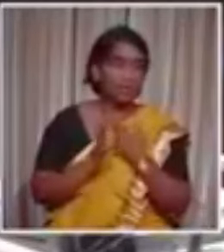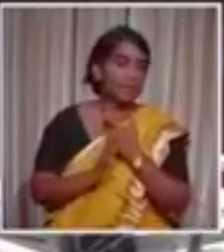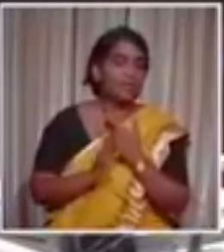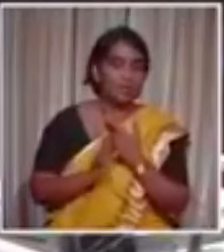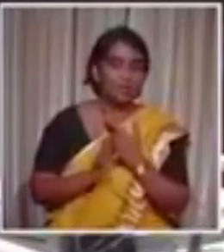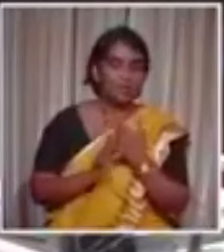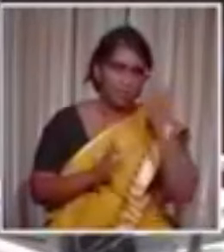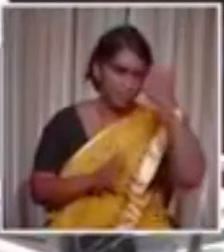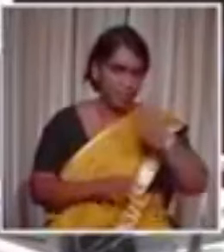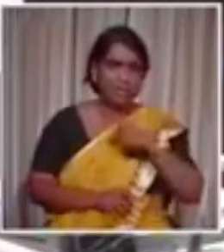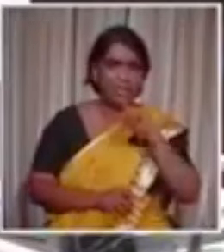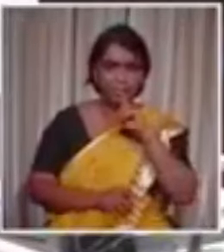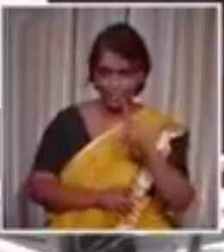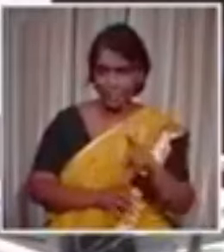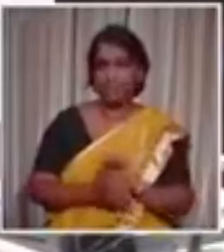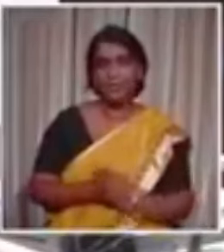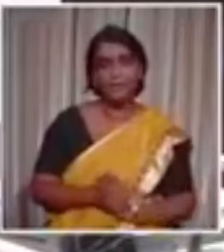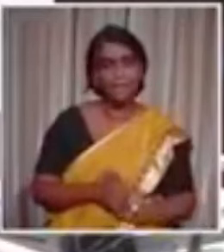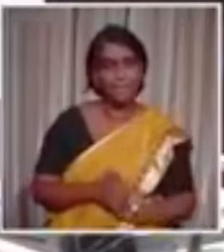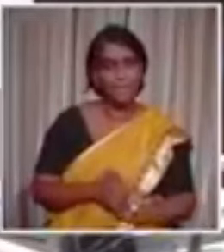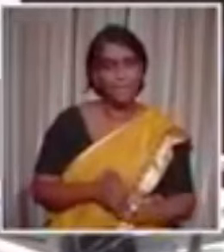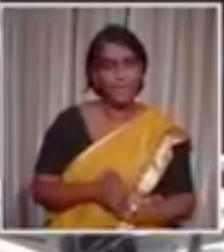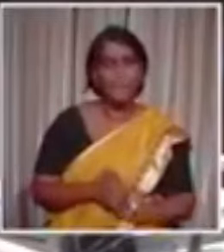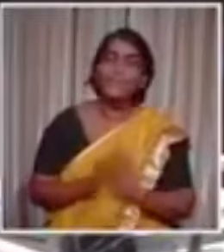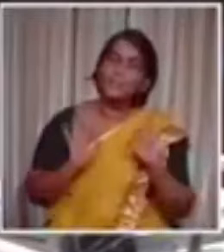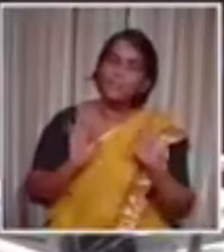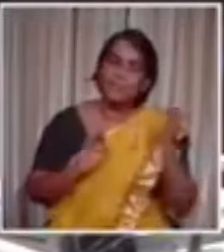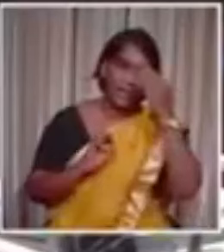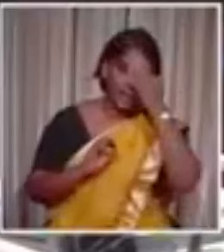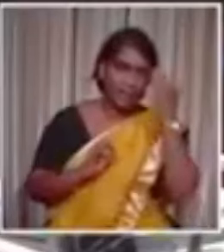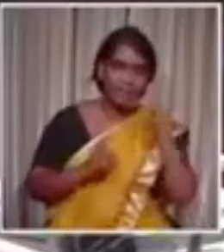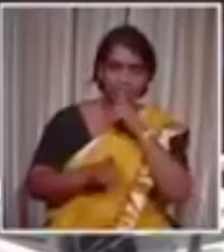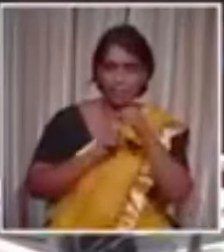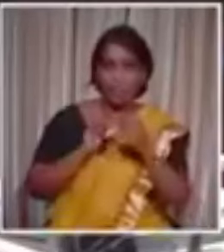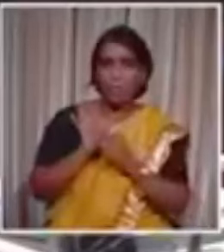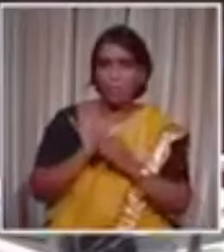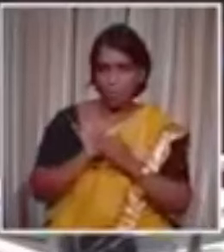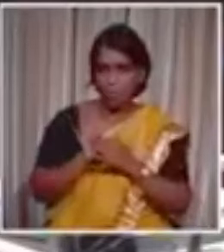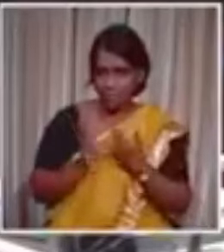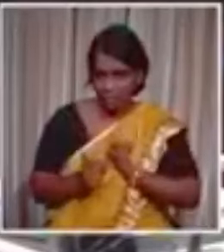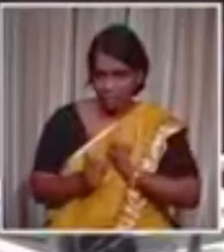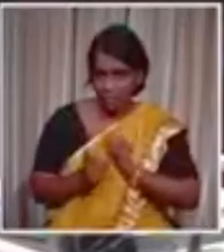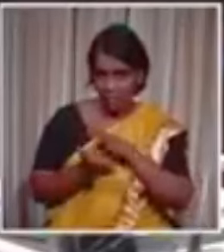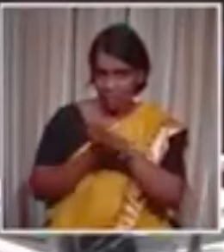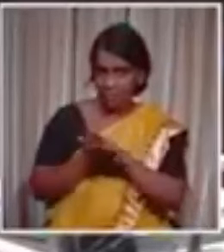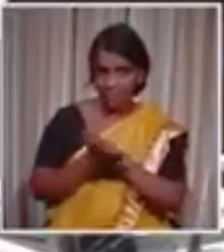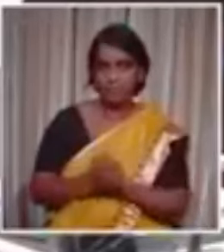අපිටත් මොනවද කිව්වා. ඉතින් සාමාන්‍යයෙන් දෙමළ කියමනක් තියෙනවා මං හිතන්නේ මනෝගනිස මන්ත්‍රීතුමා මම වැරදි නම් මාව නිවැරදි